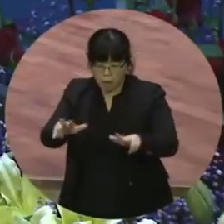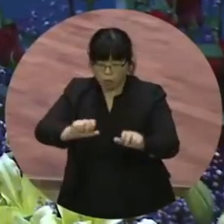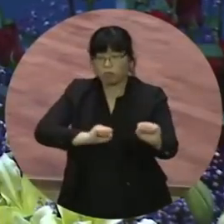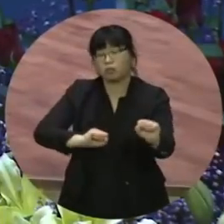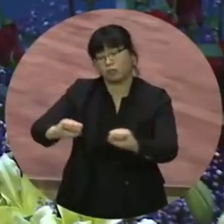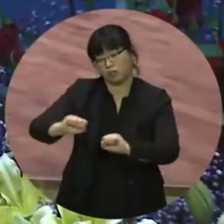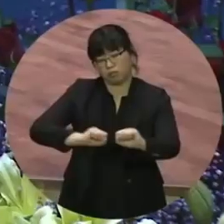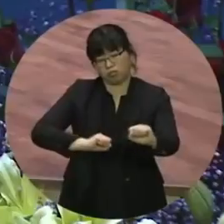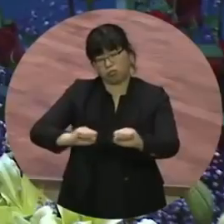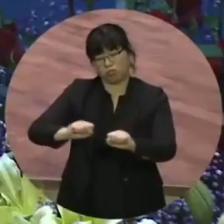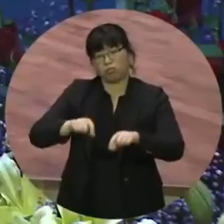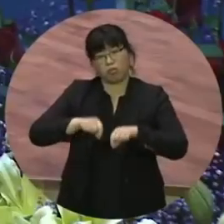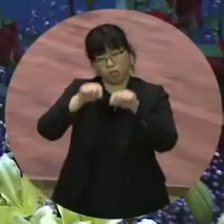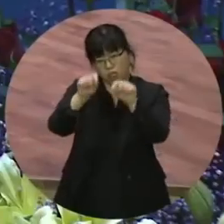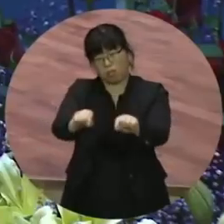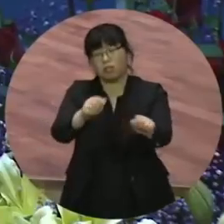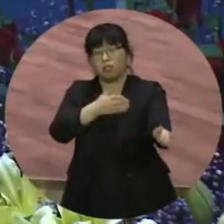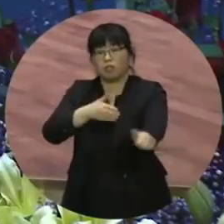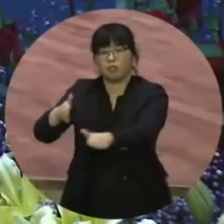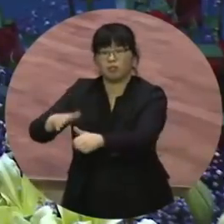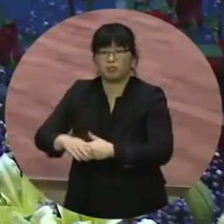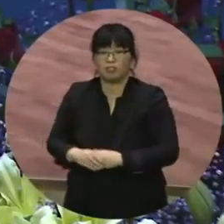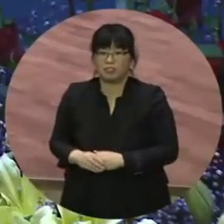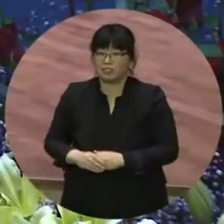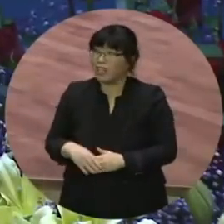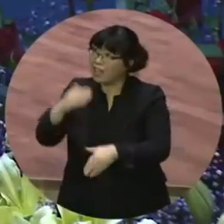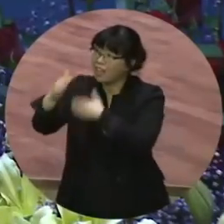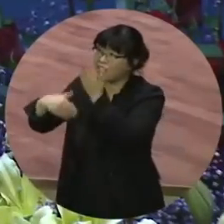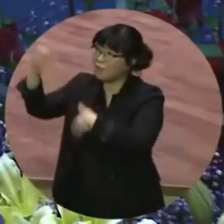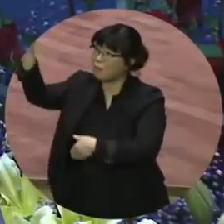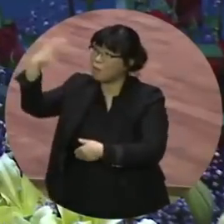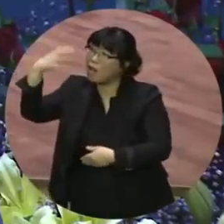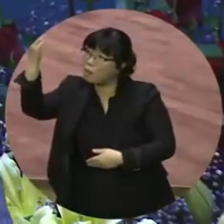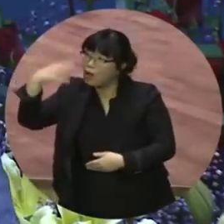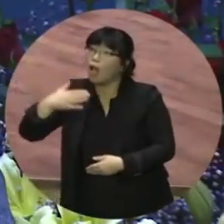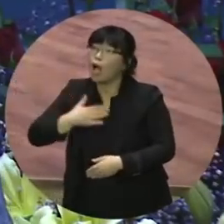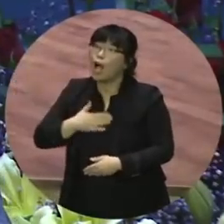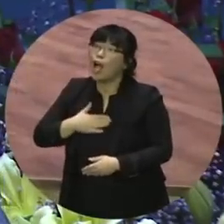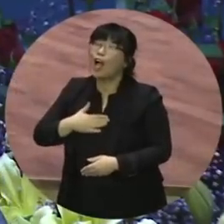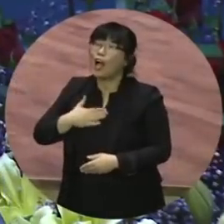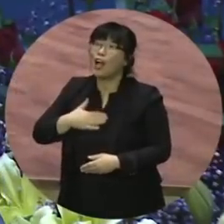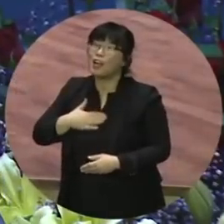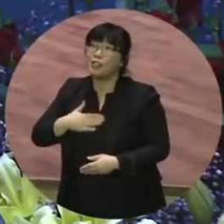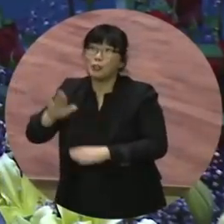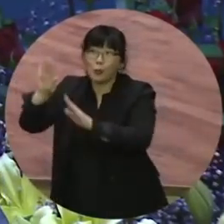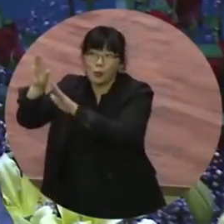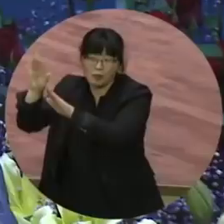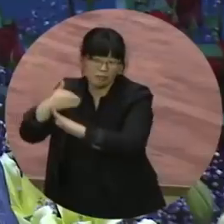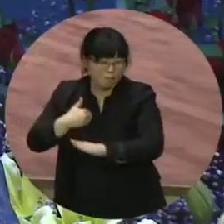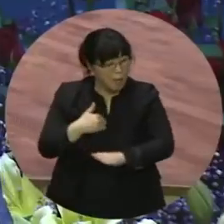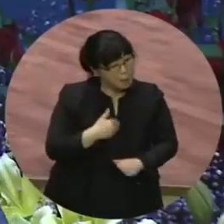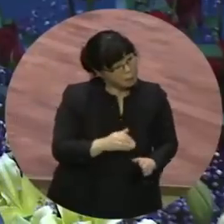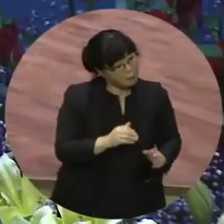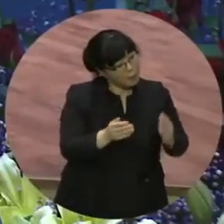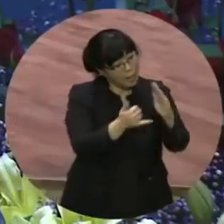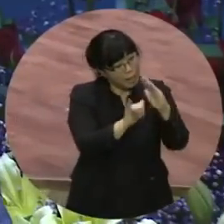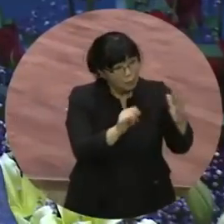바랍니다. 생각해보고 가족해보고 끝난 거예요. 이미 그건 끝난 거예요. 영적으로